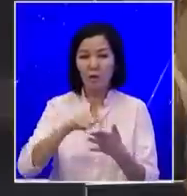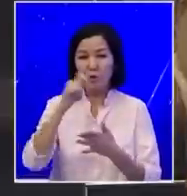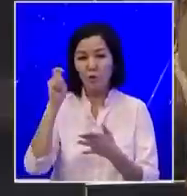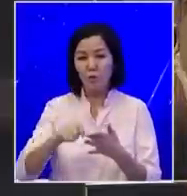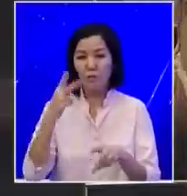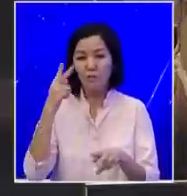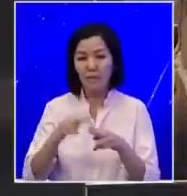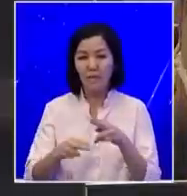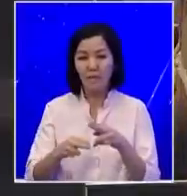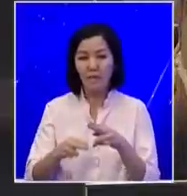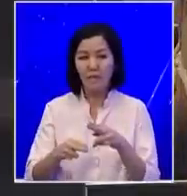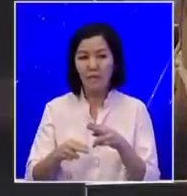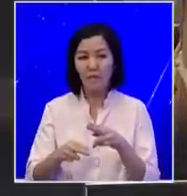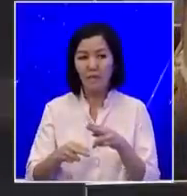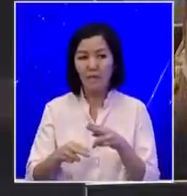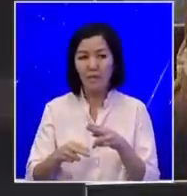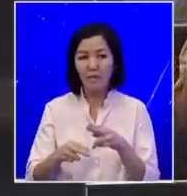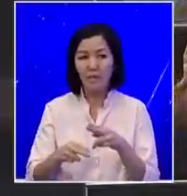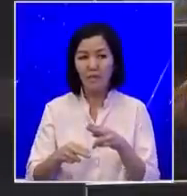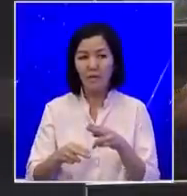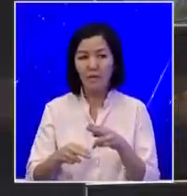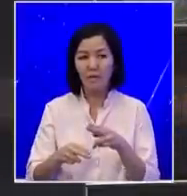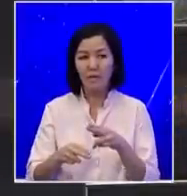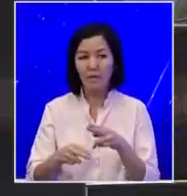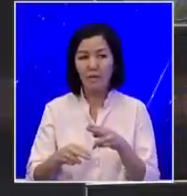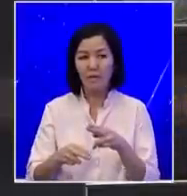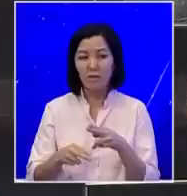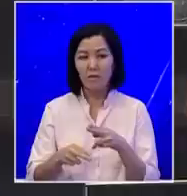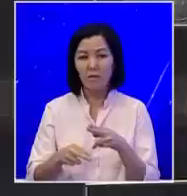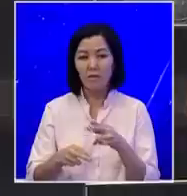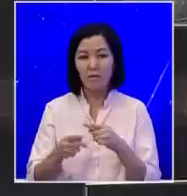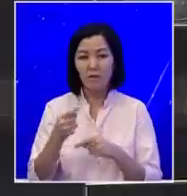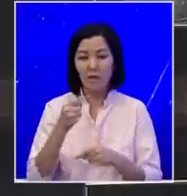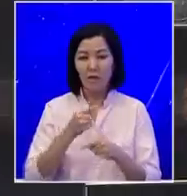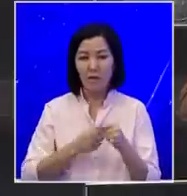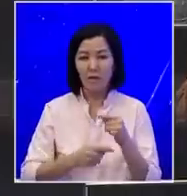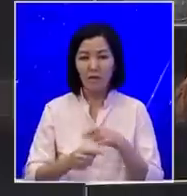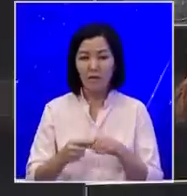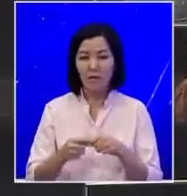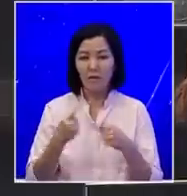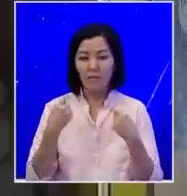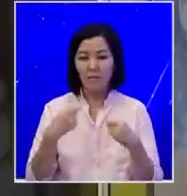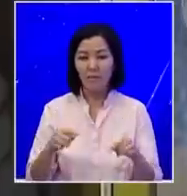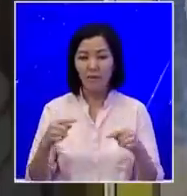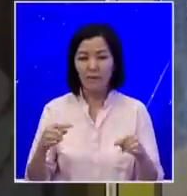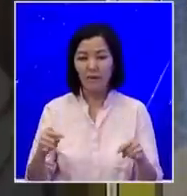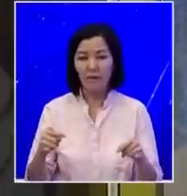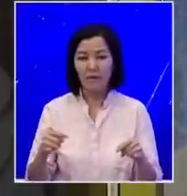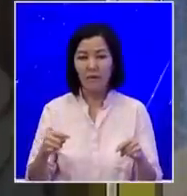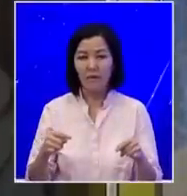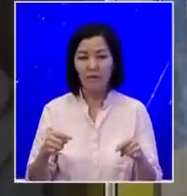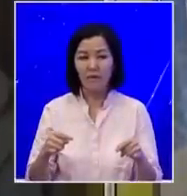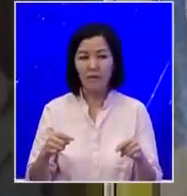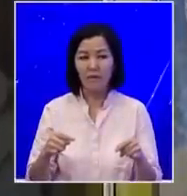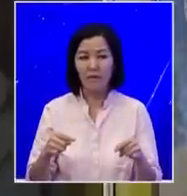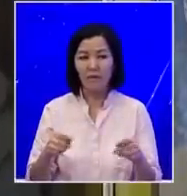жүрмек үші болды біздің дивизияны. Соған мен жүреміз ертең деп отырған кезде басқа бір дивизия барған екен, жіберіпті біз